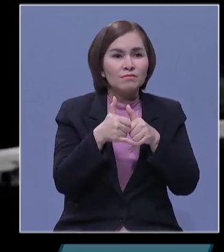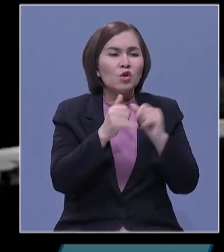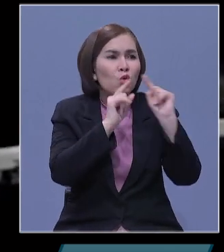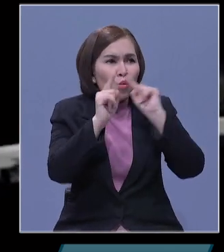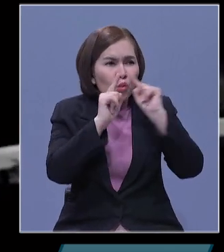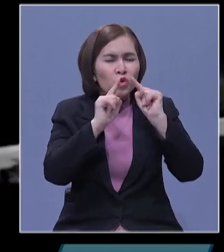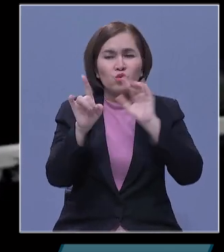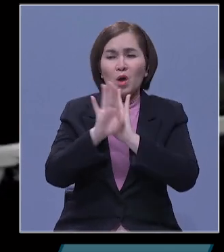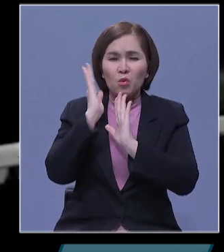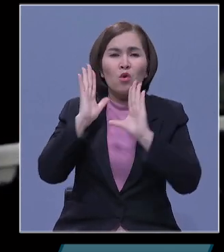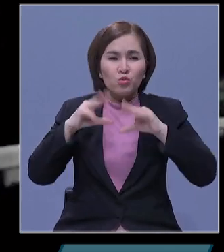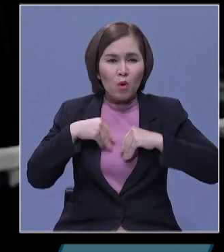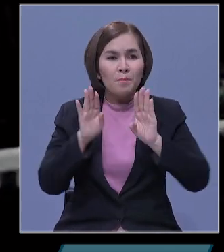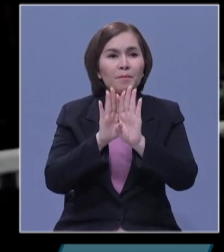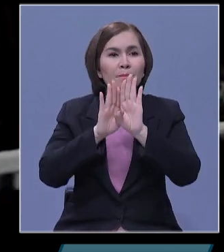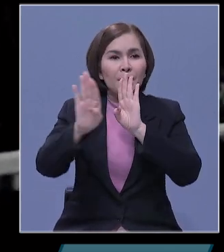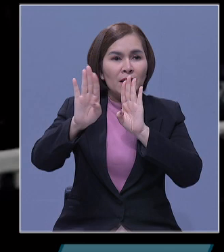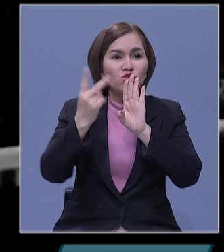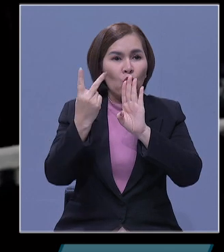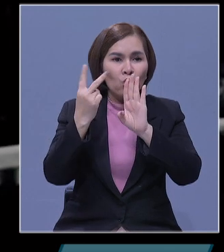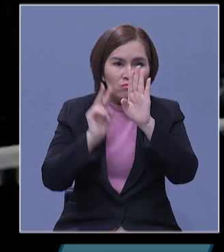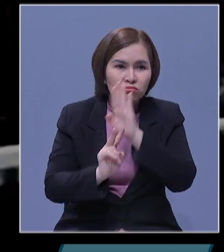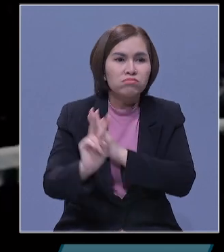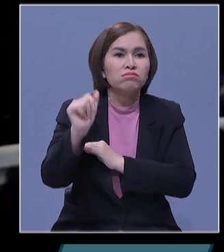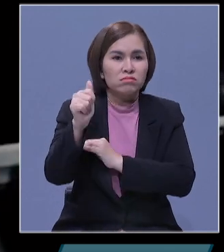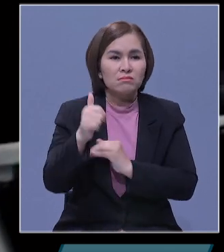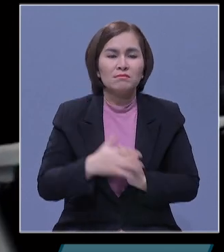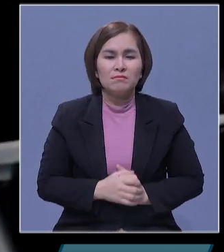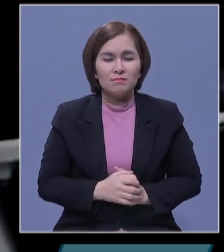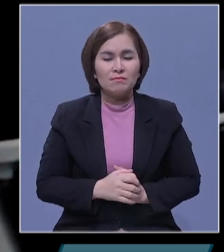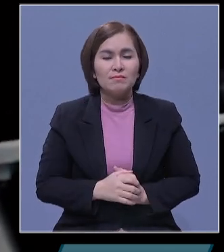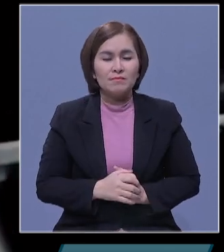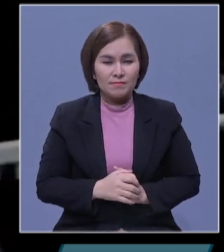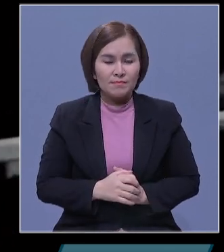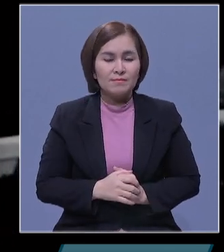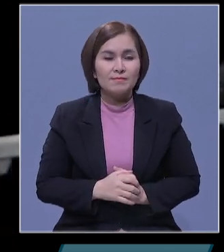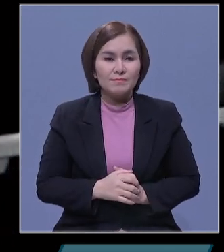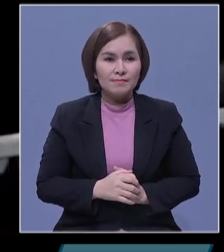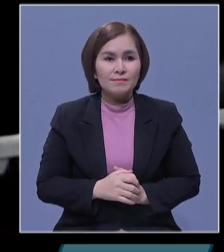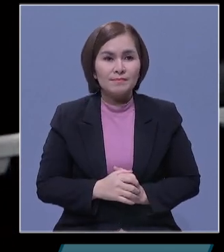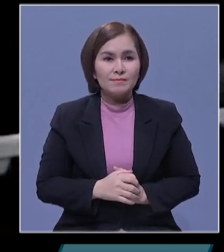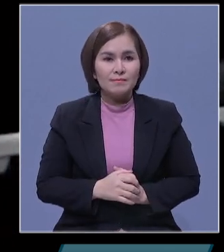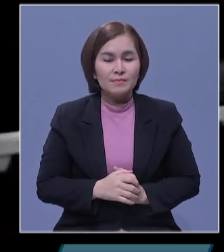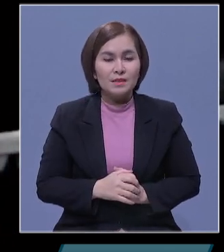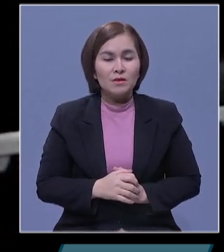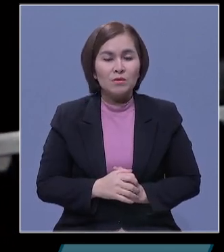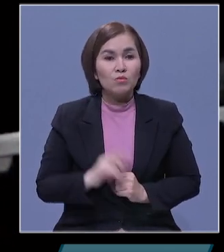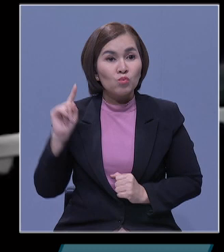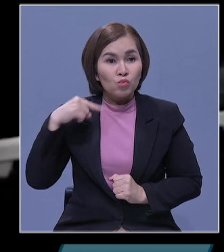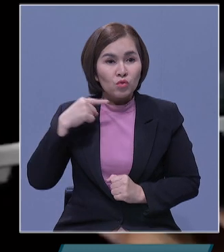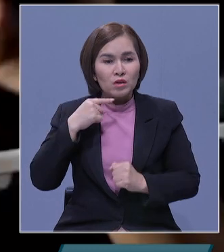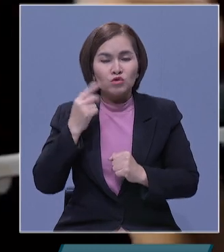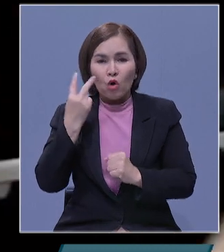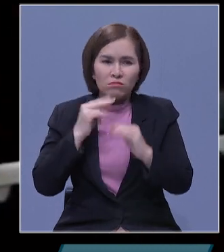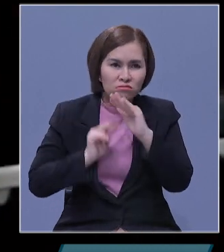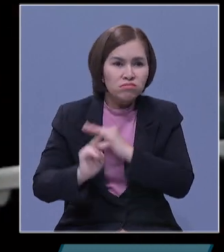ถึงก็ถึงจะเปิดใช่ึงเปิดออกมาถึงช่วยยายมาพี่ก็เลยพายอ๋อพี่กับผู้ใหญ่ก็เลยพายยายออกมาอ่าพอพาย